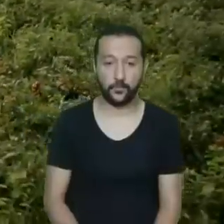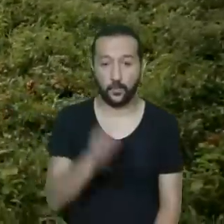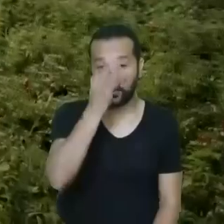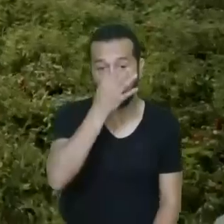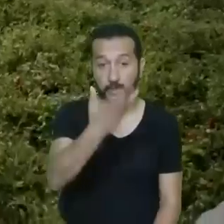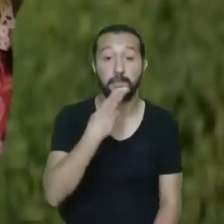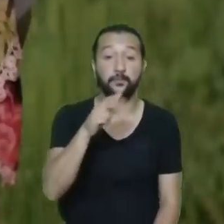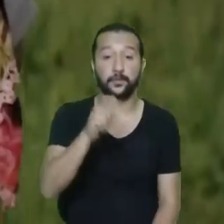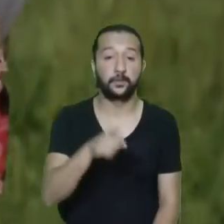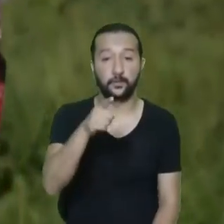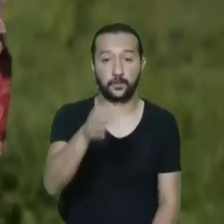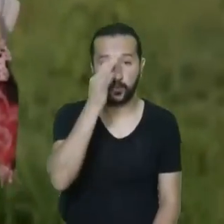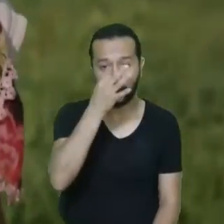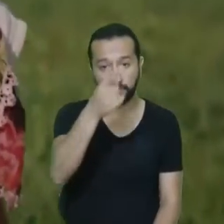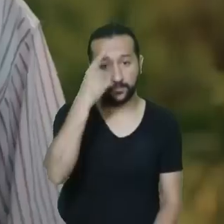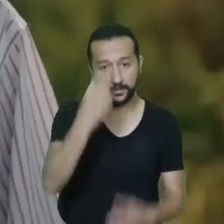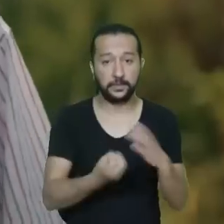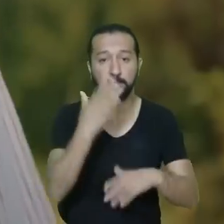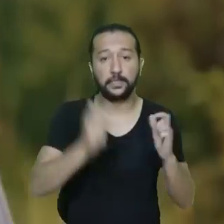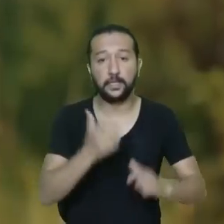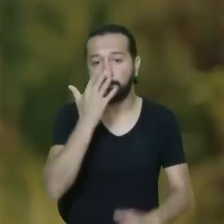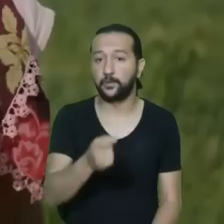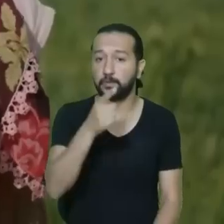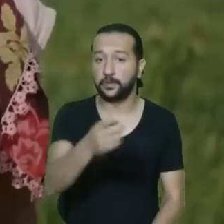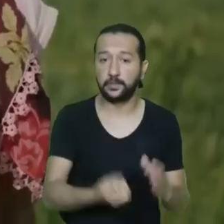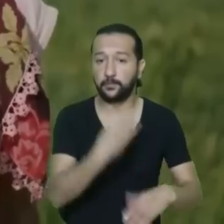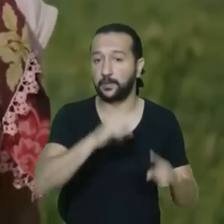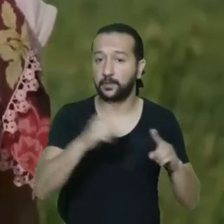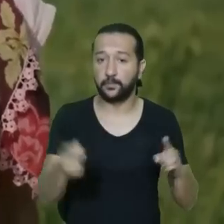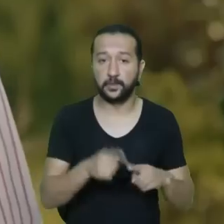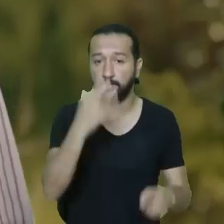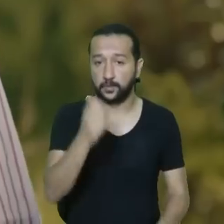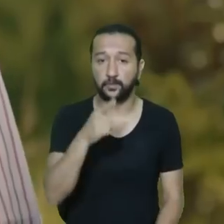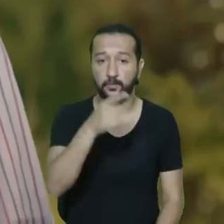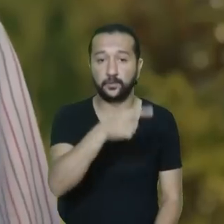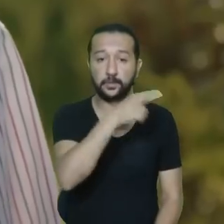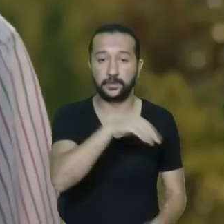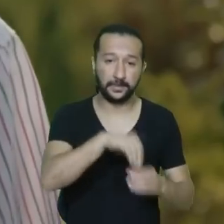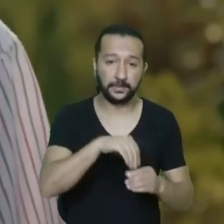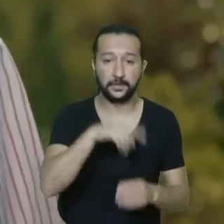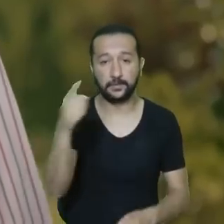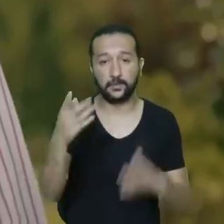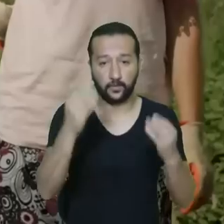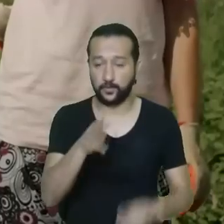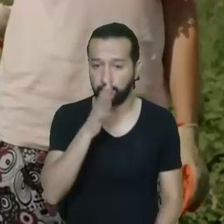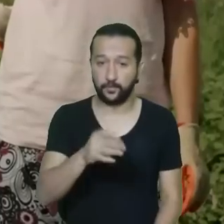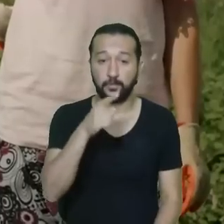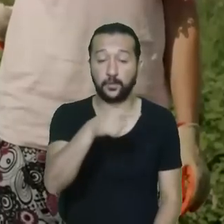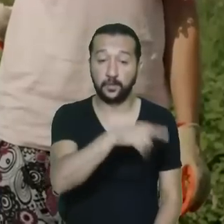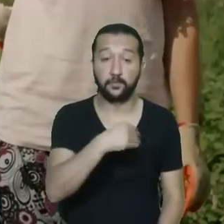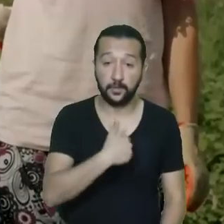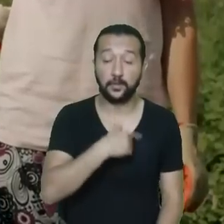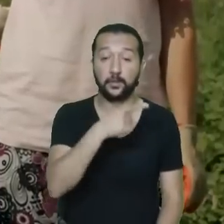Kolay gelsin Allah. Kolaylısı başın gelsin. Nerede kaldın lan sen? Sabahtan beri seni bekliyoruz. Pantilerden badırcağını alacaktım biliyor musun? Emme